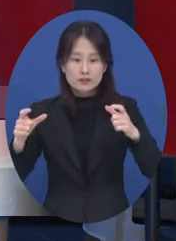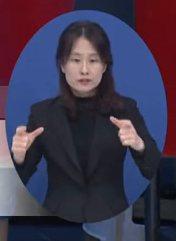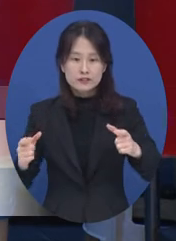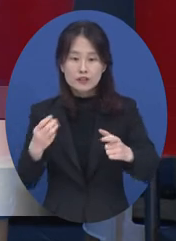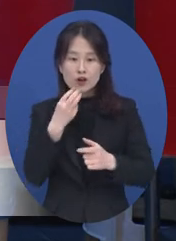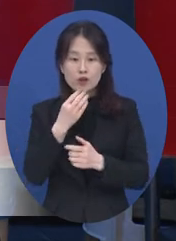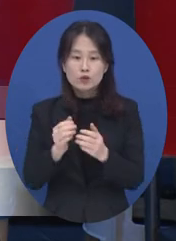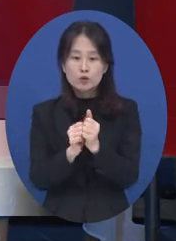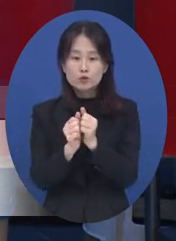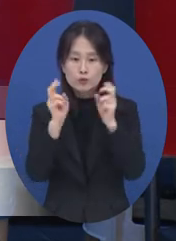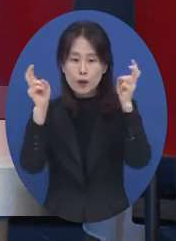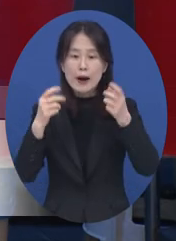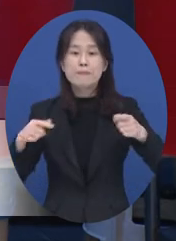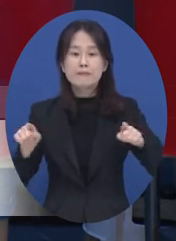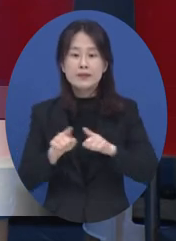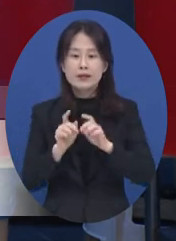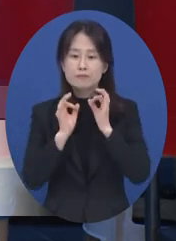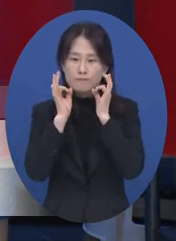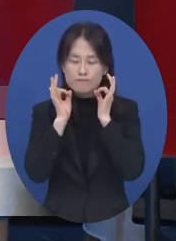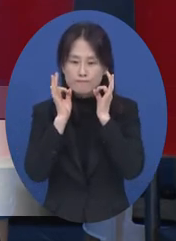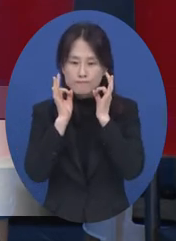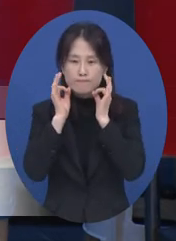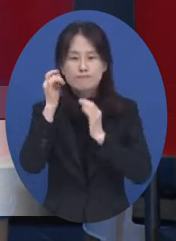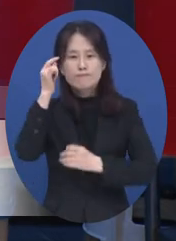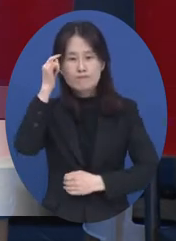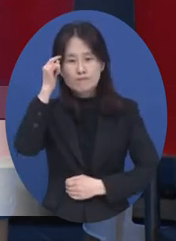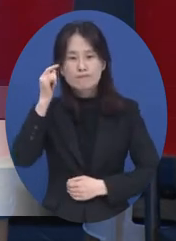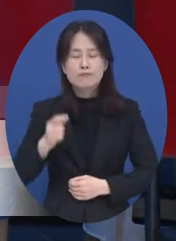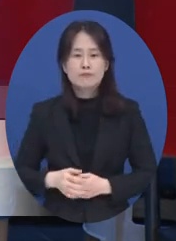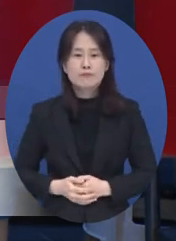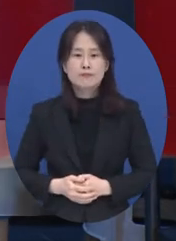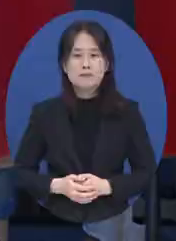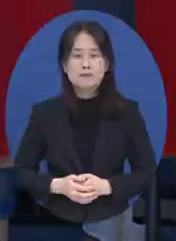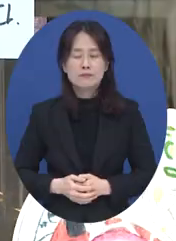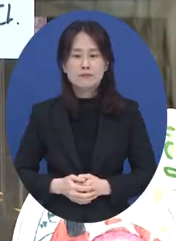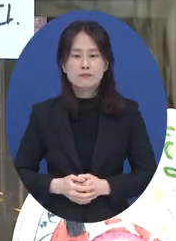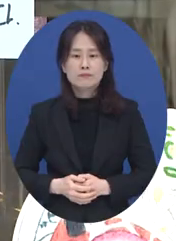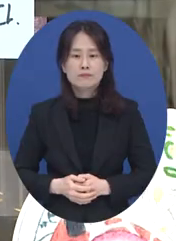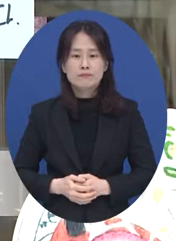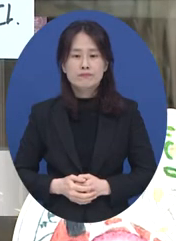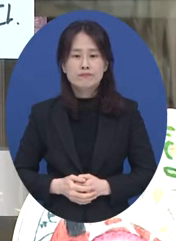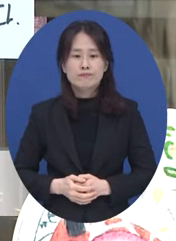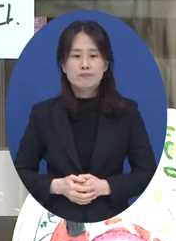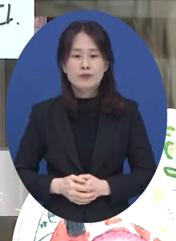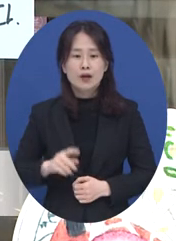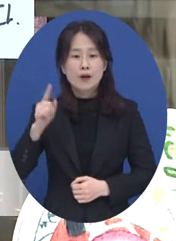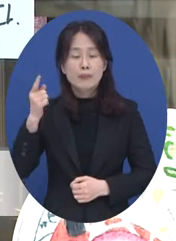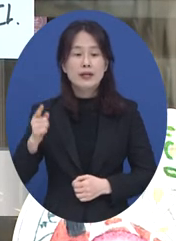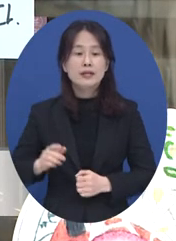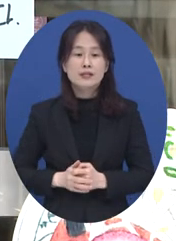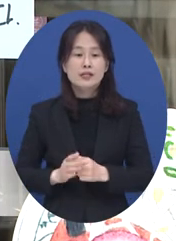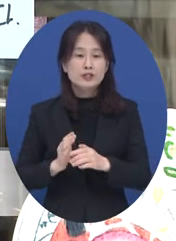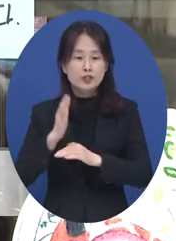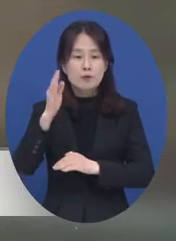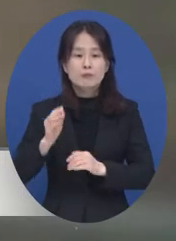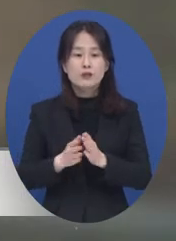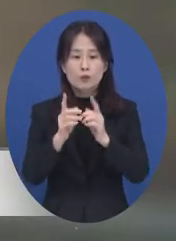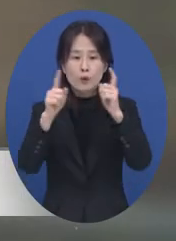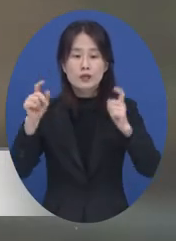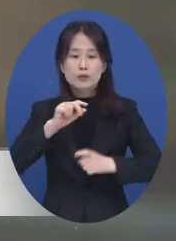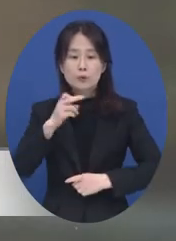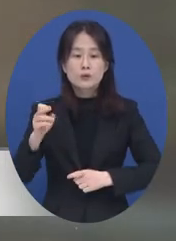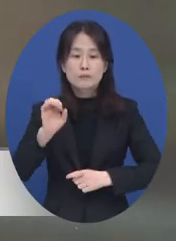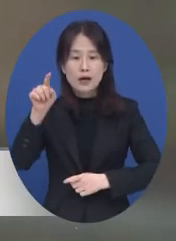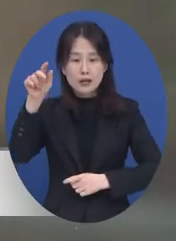저희 양평군도 경기도 주식회사와 함께 최선을 다할 생각입니다. 출시 100일을 넘긴 화성과 오산, 파주